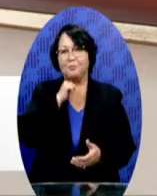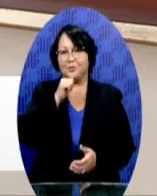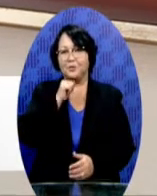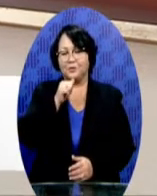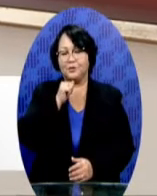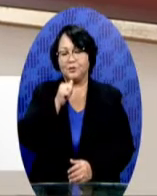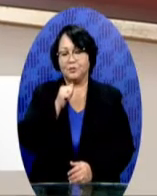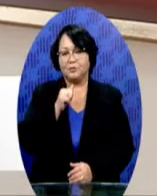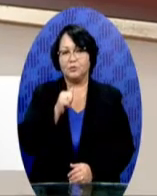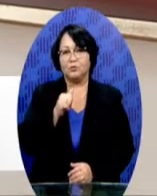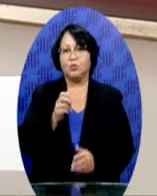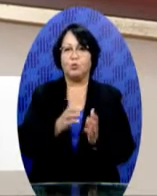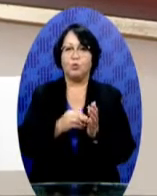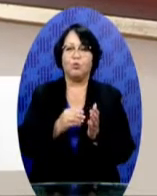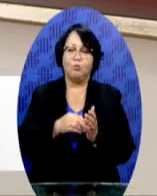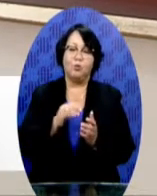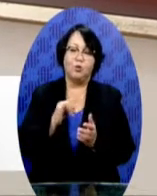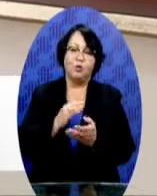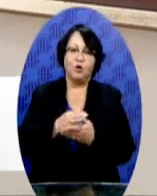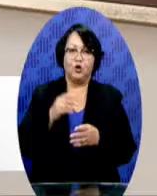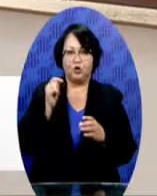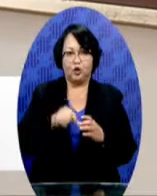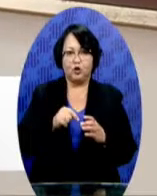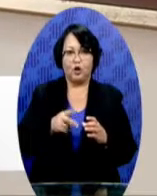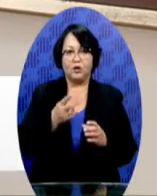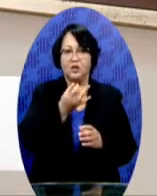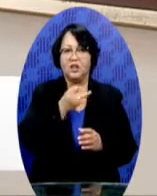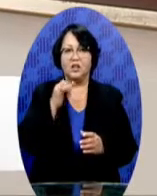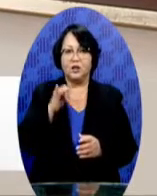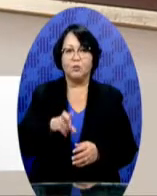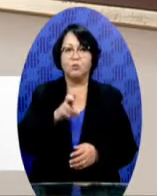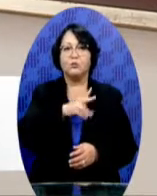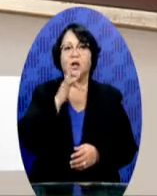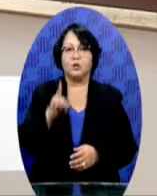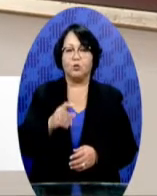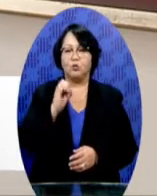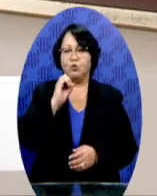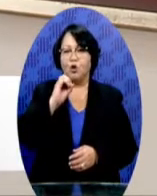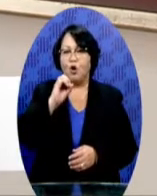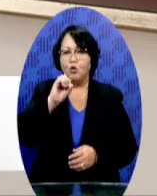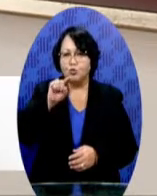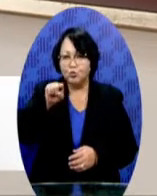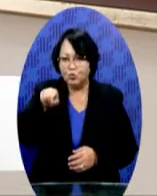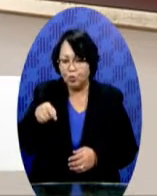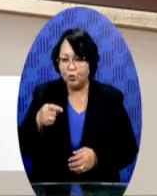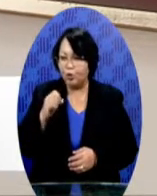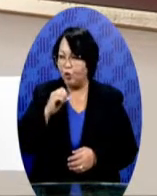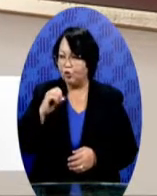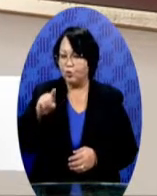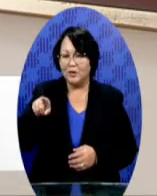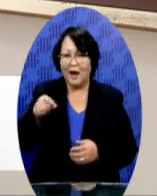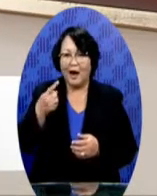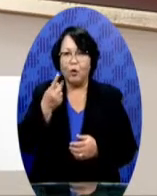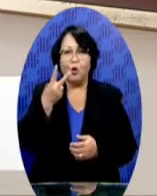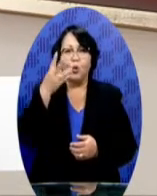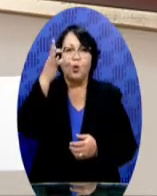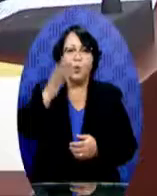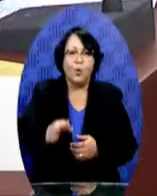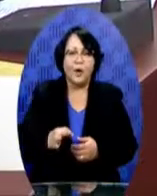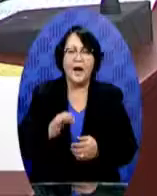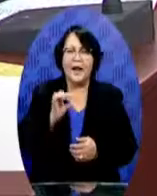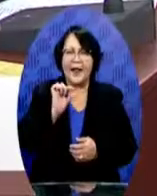биш байна. Өнөөдөр дотоодын нийт бүтээгдэхүүний 0.12% үндсэндээ шинжлэх ухааны технологийн салбарын одоо санхүүжилтэнд зарж